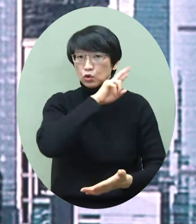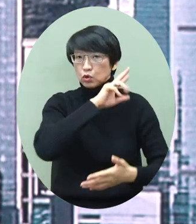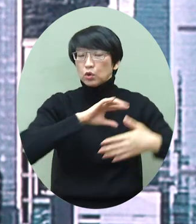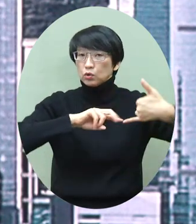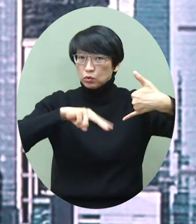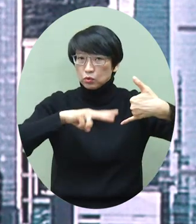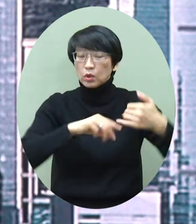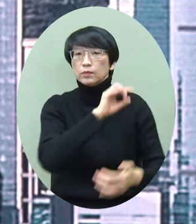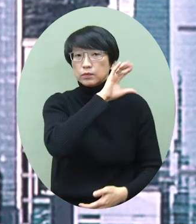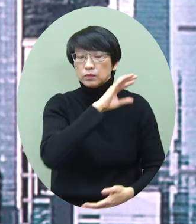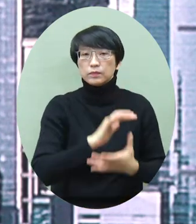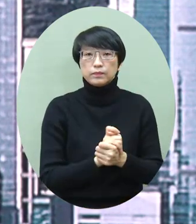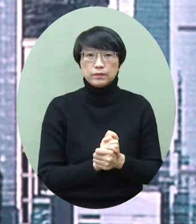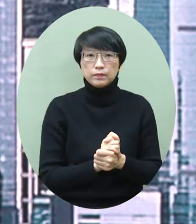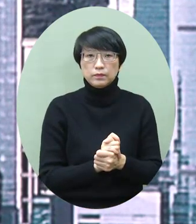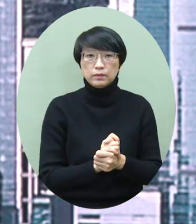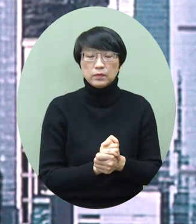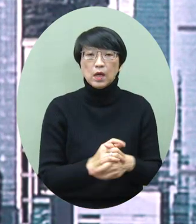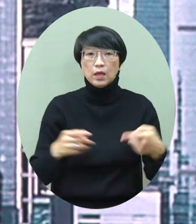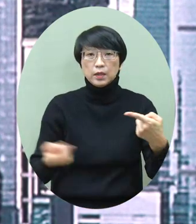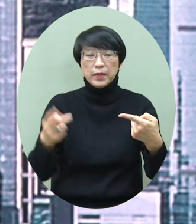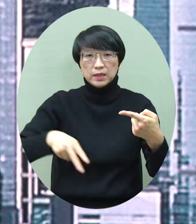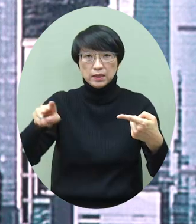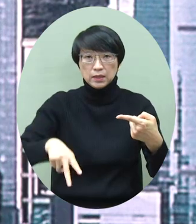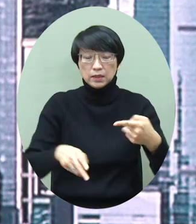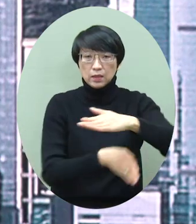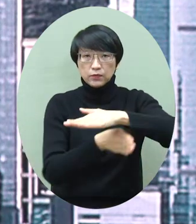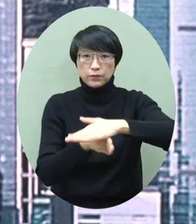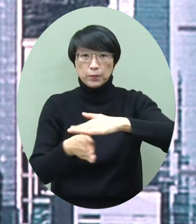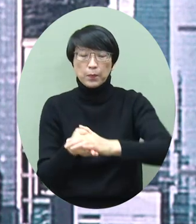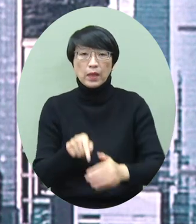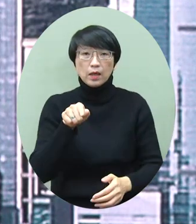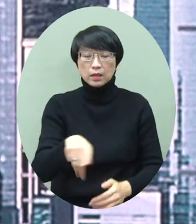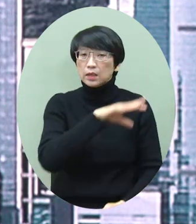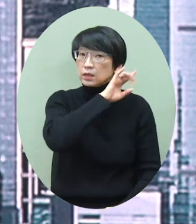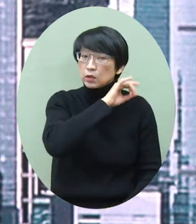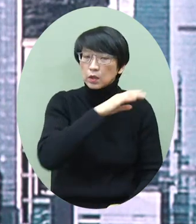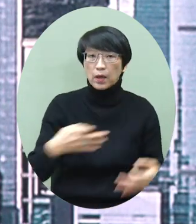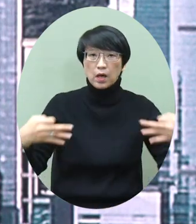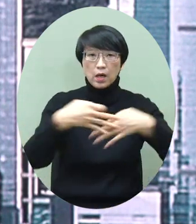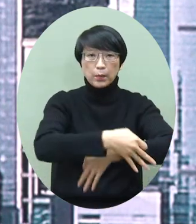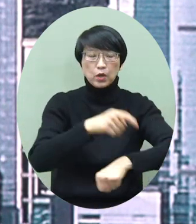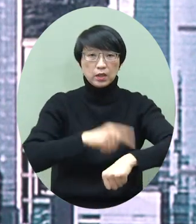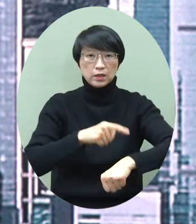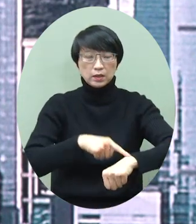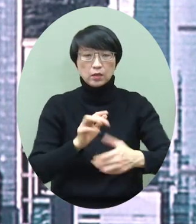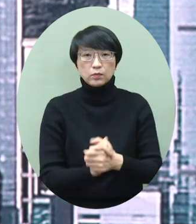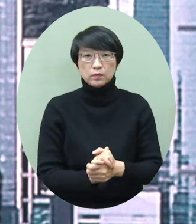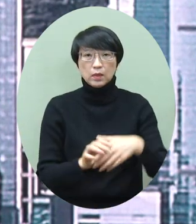36間，提供大約12000間嘅房間。呢批酒店嘅合約期咧，將會